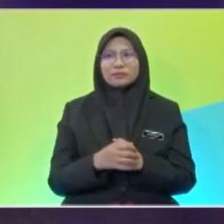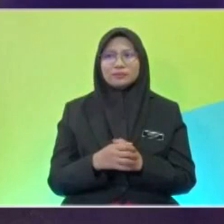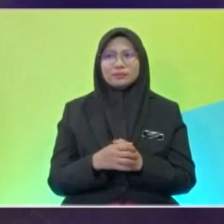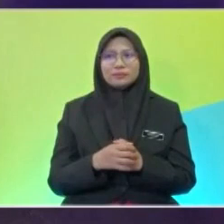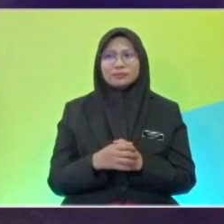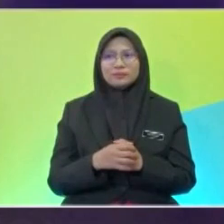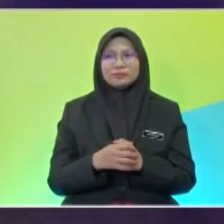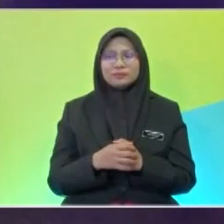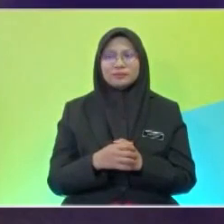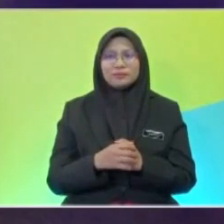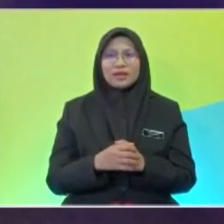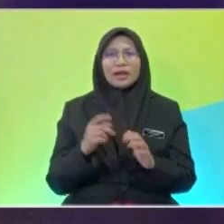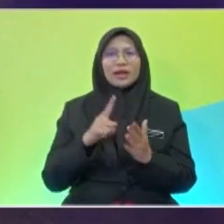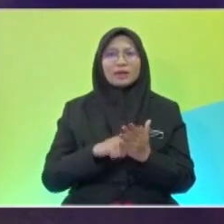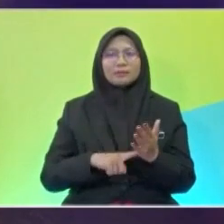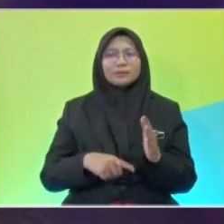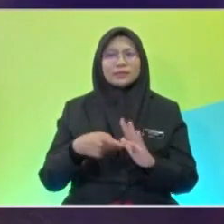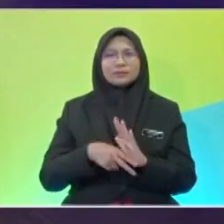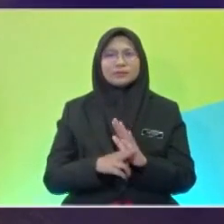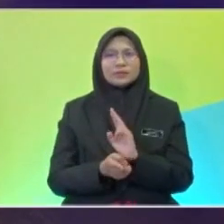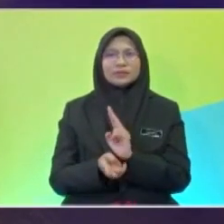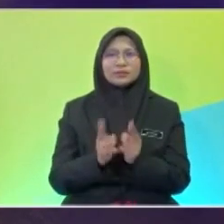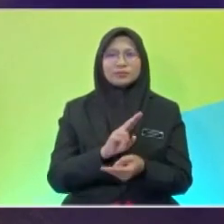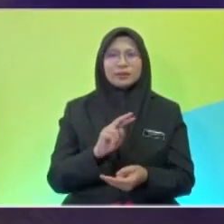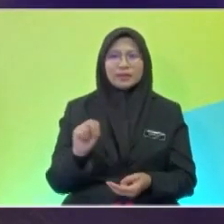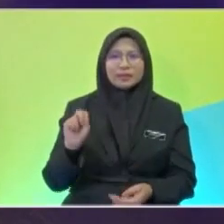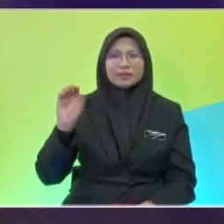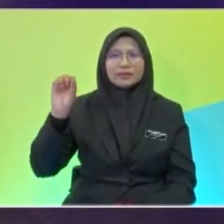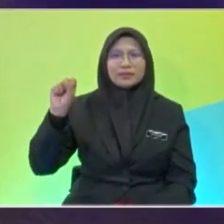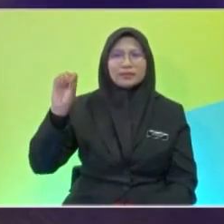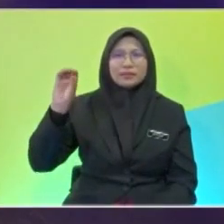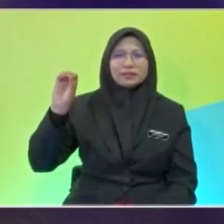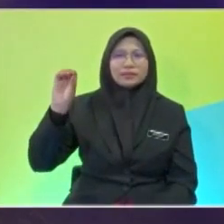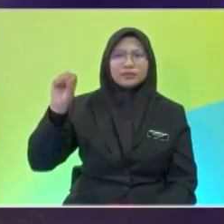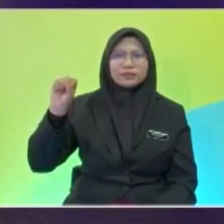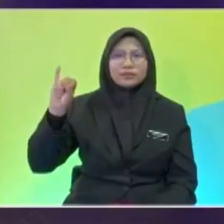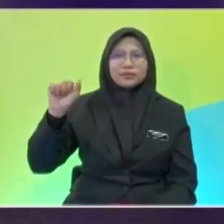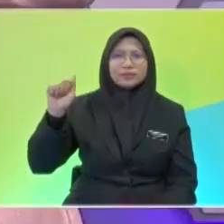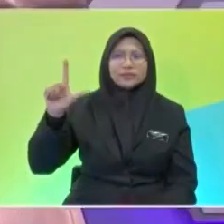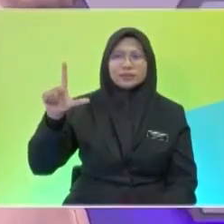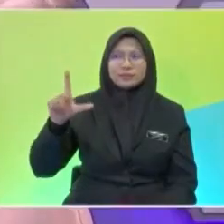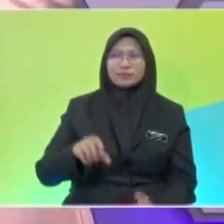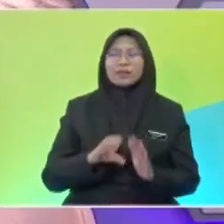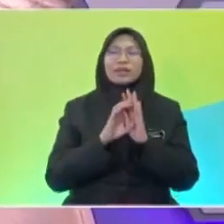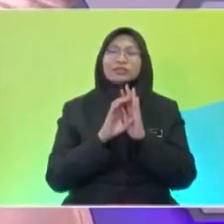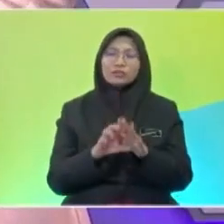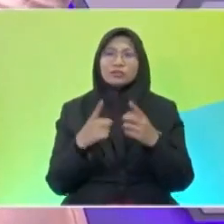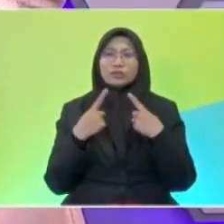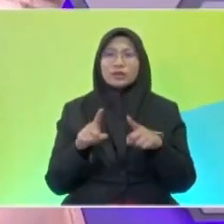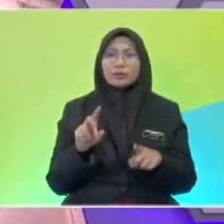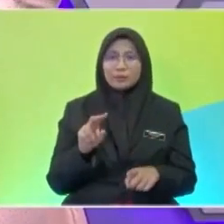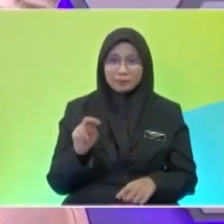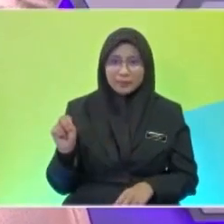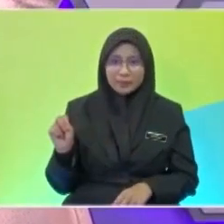perubahan sosial yang perlu diadaptasi oleh warga emasnya jadi kita datangkan contoh jawaban di sini disebabkan